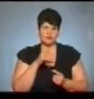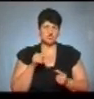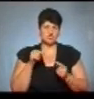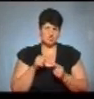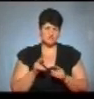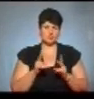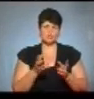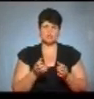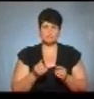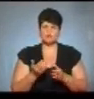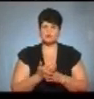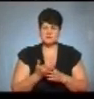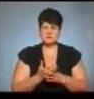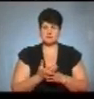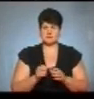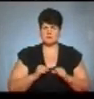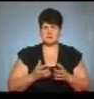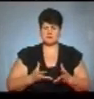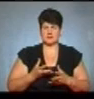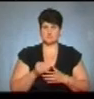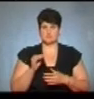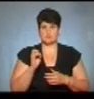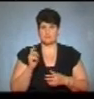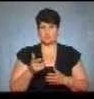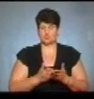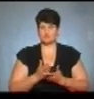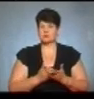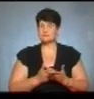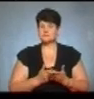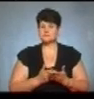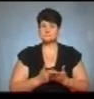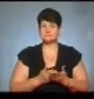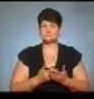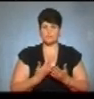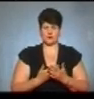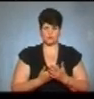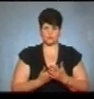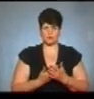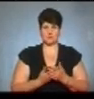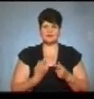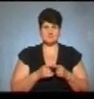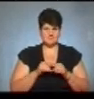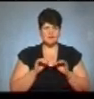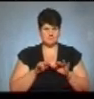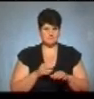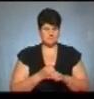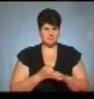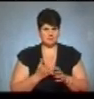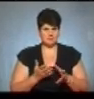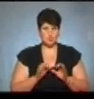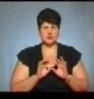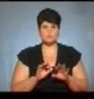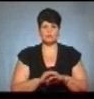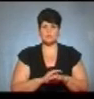що отримують субсидії, стараються сплачувати за житлово-комунальні послуги. Тобто, все ж таки, це діє. Розкажіть, будь ласка,